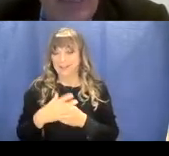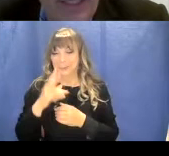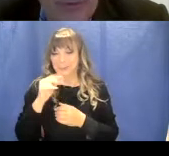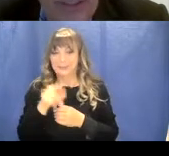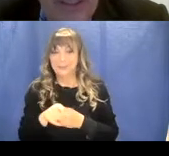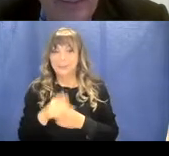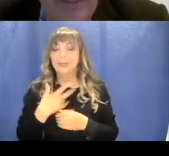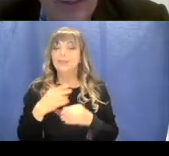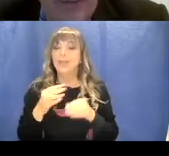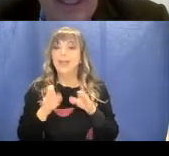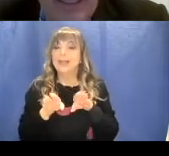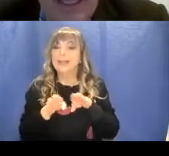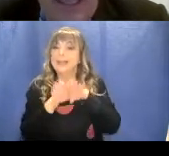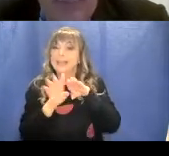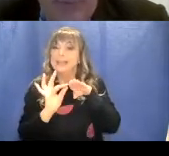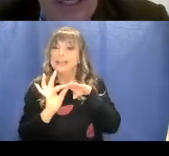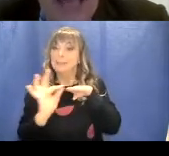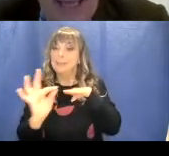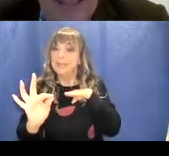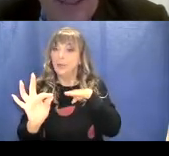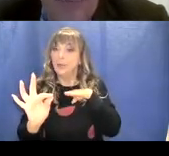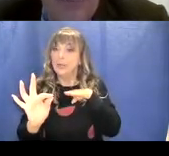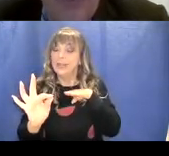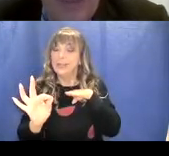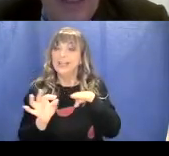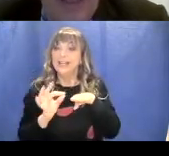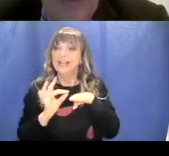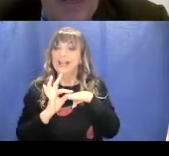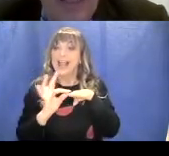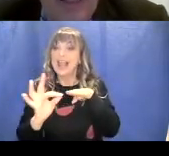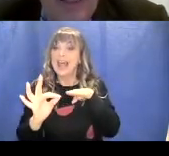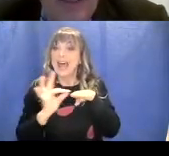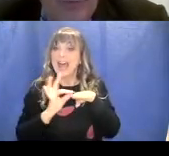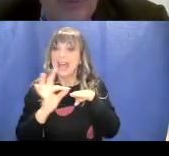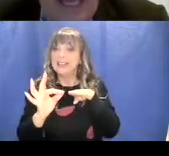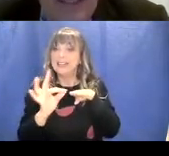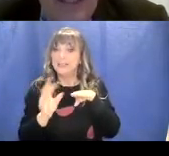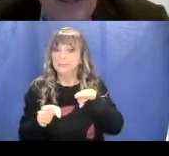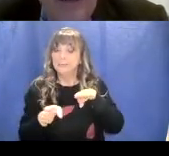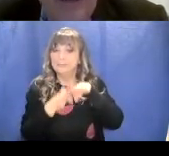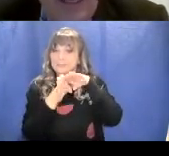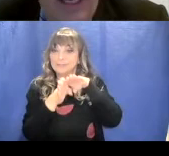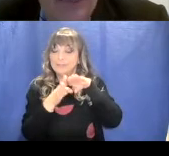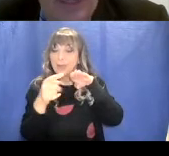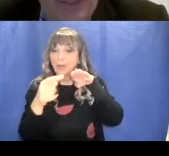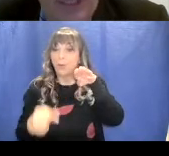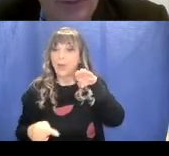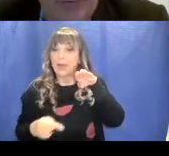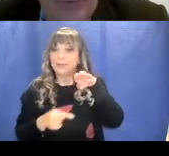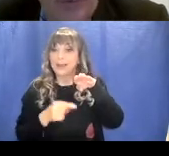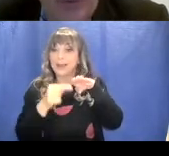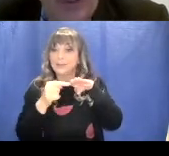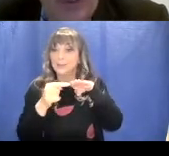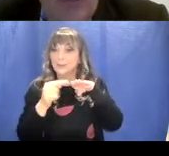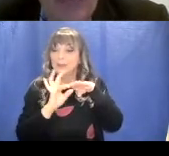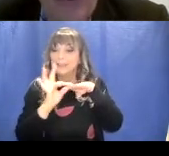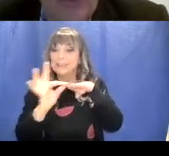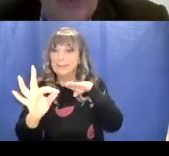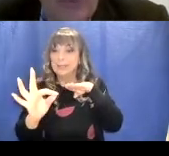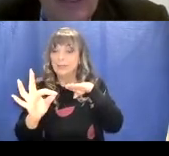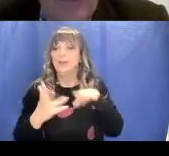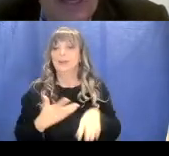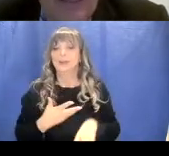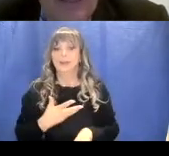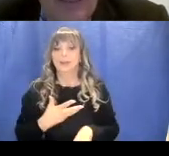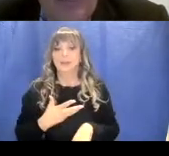spigoli gli spigoli sarebbero i lati dei vari quadrati e allora ce ne sono quattro